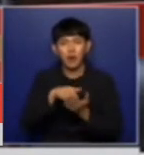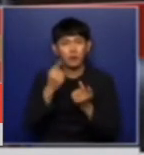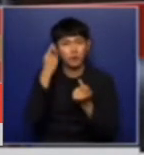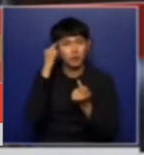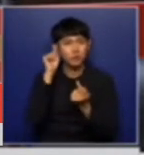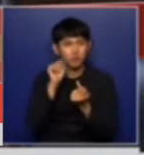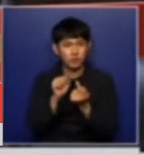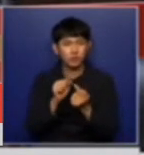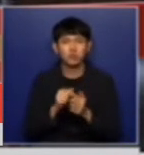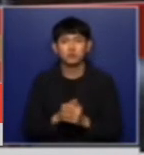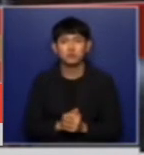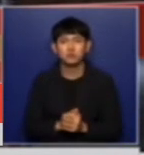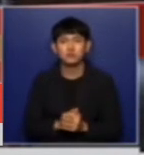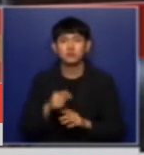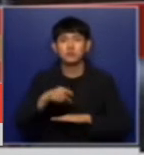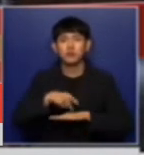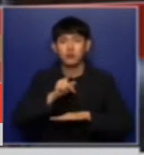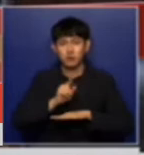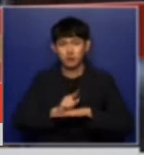านครับ